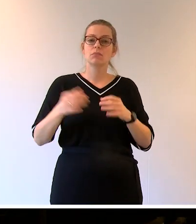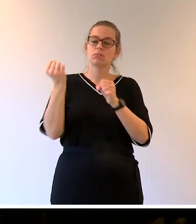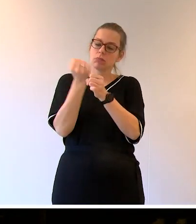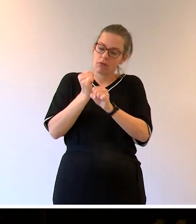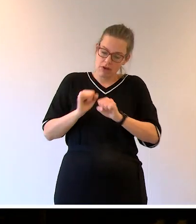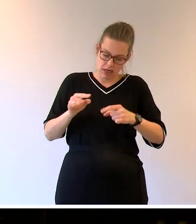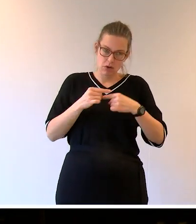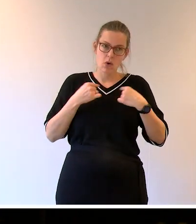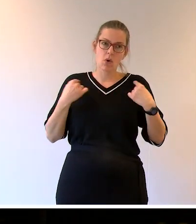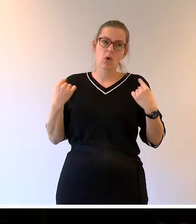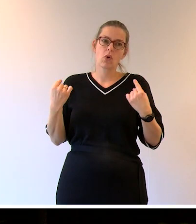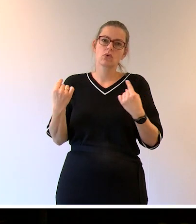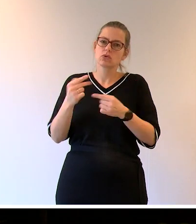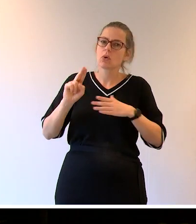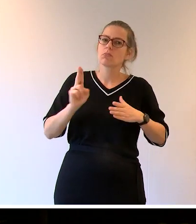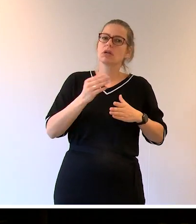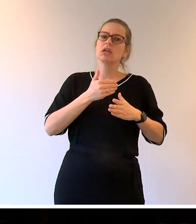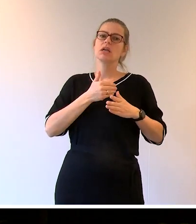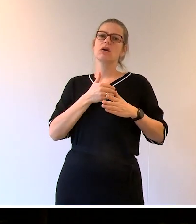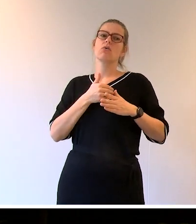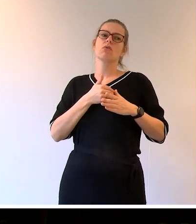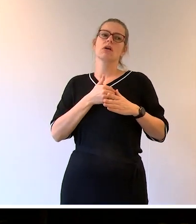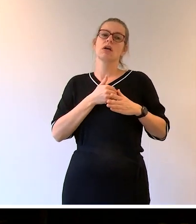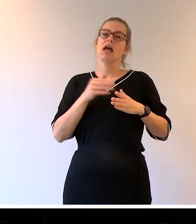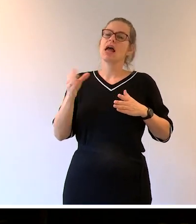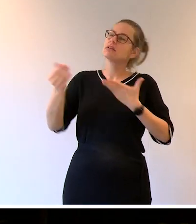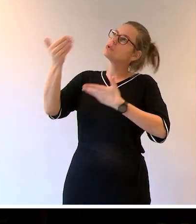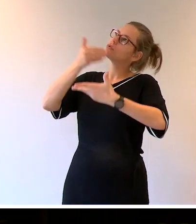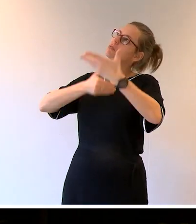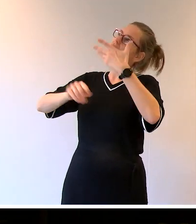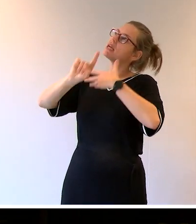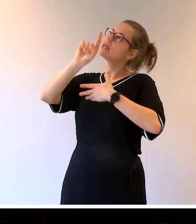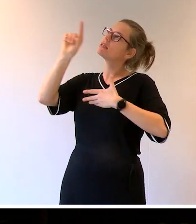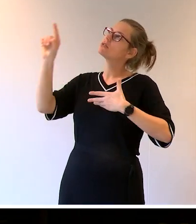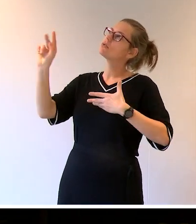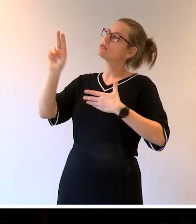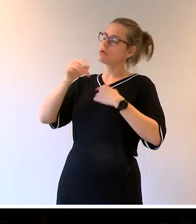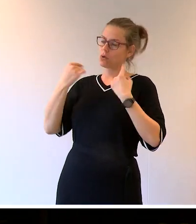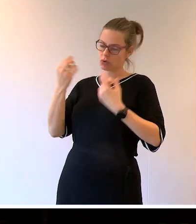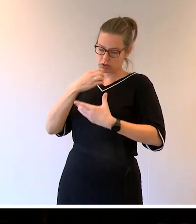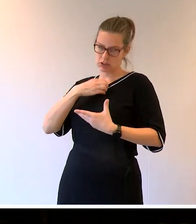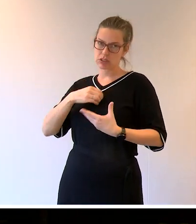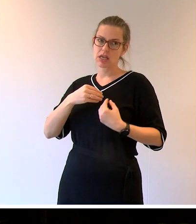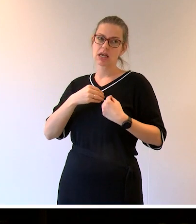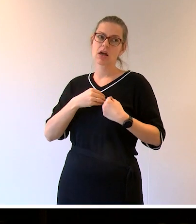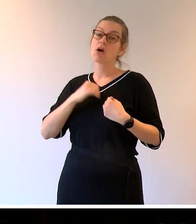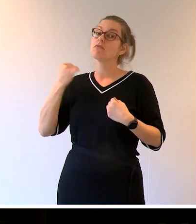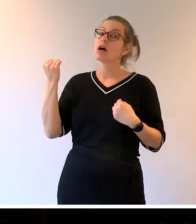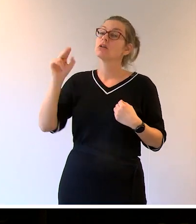Bewerk ons hart opnieuw, kom spreek tot onze ziel. Want u